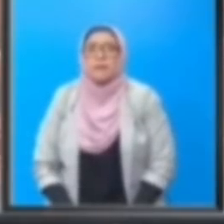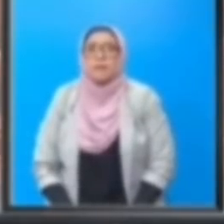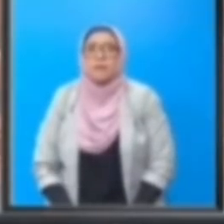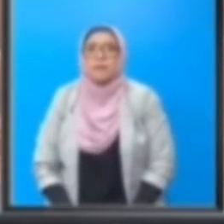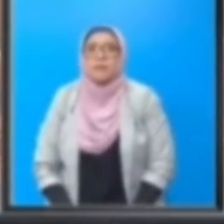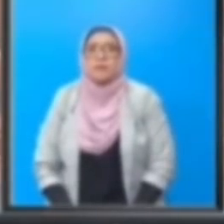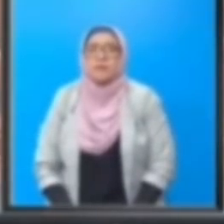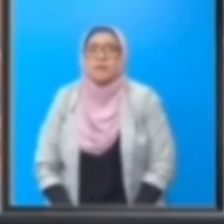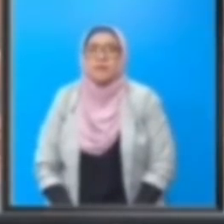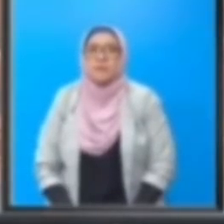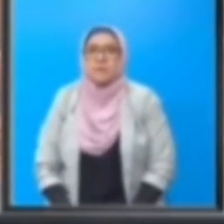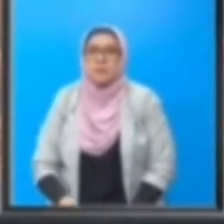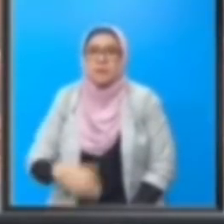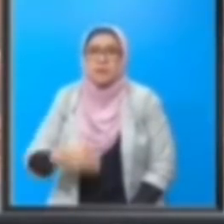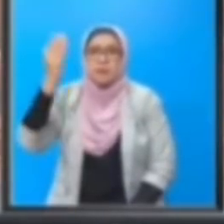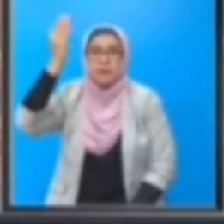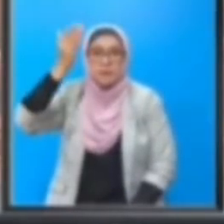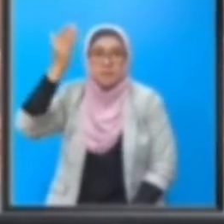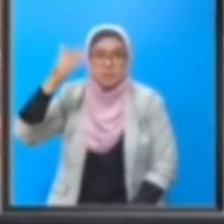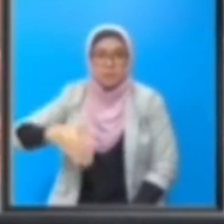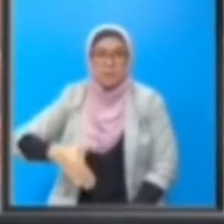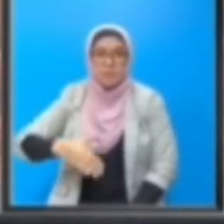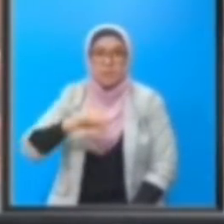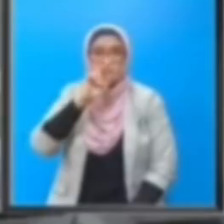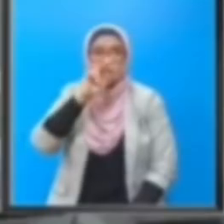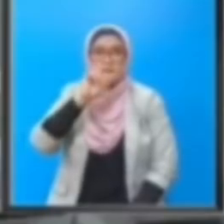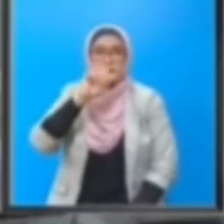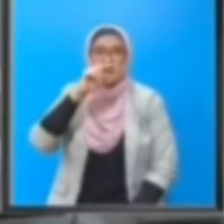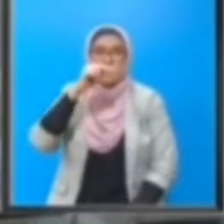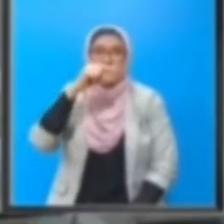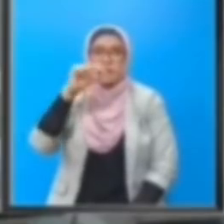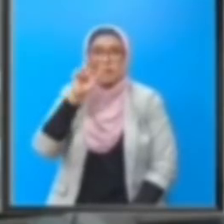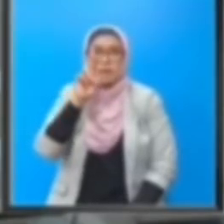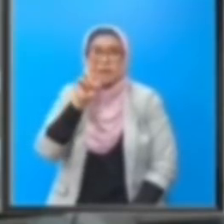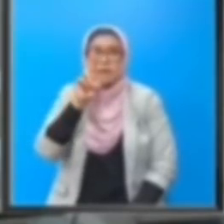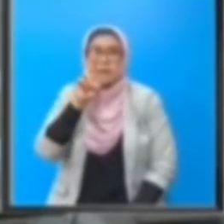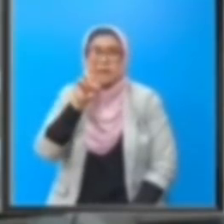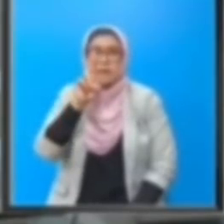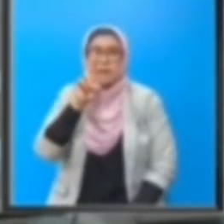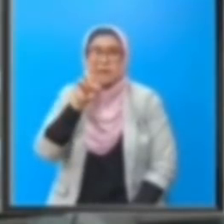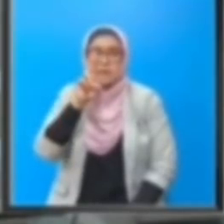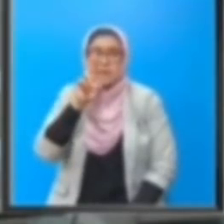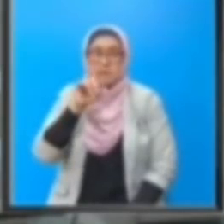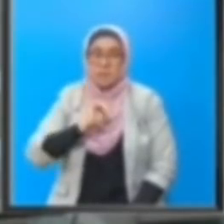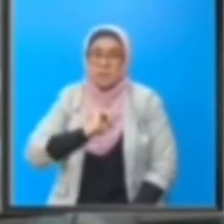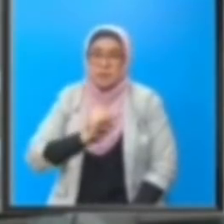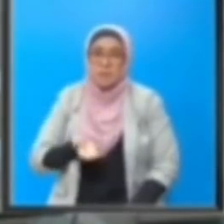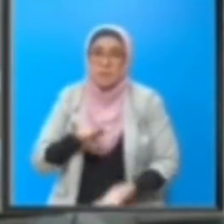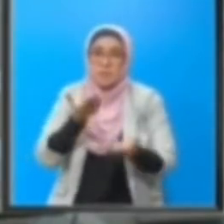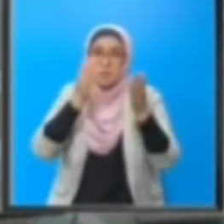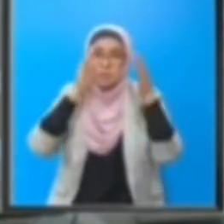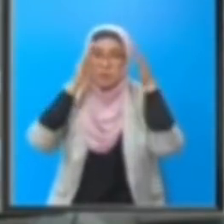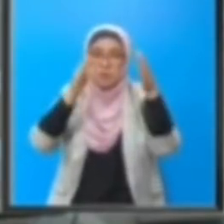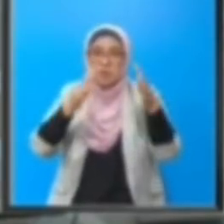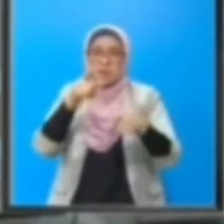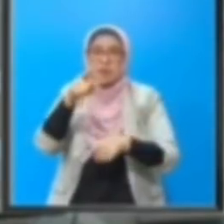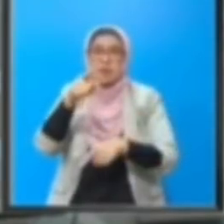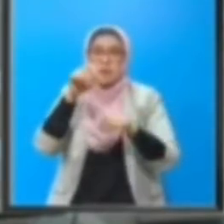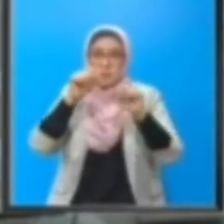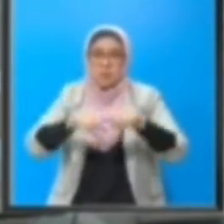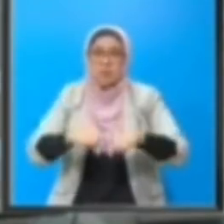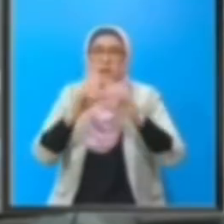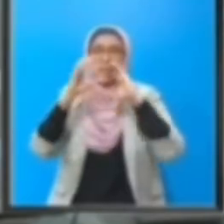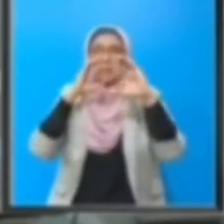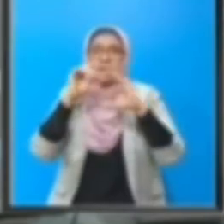Speaker Kanga, Kanga yang bawa kepada perhatian speaker, kalau boleh saya minta izin bercakap sikit. Tak boleh. Yang